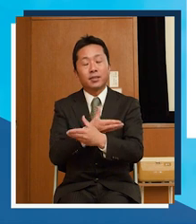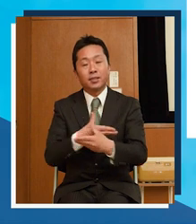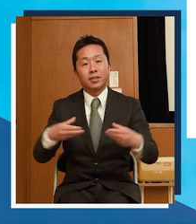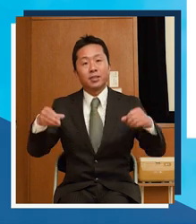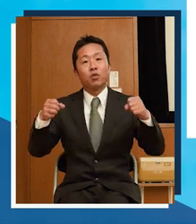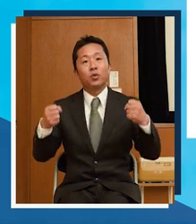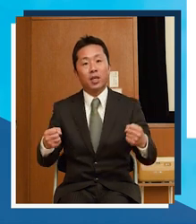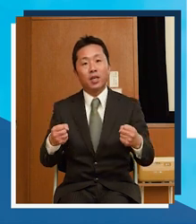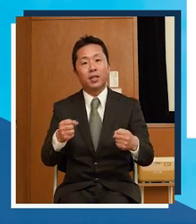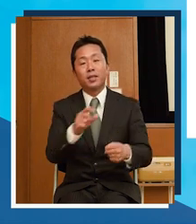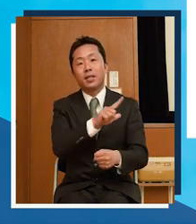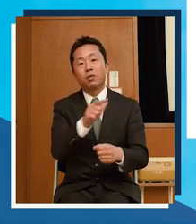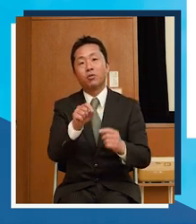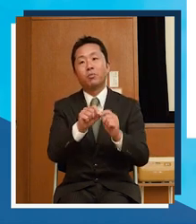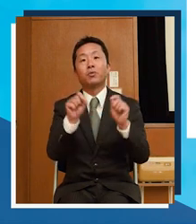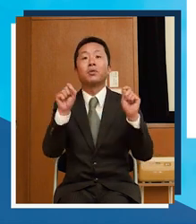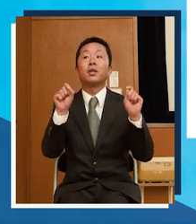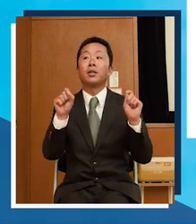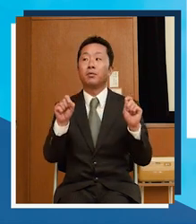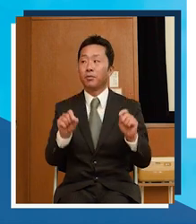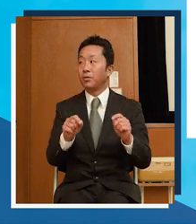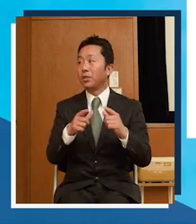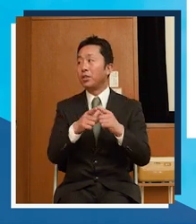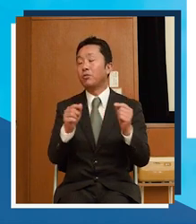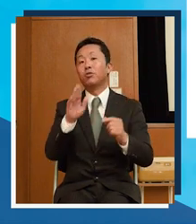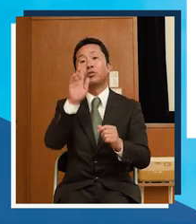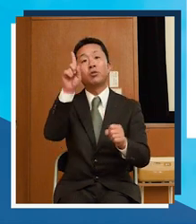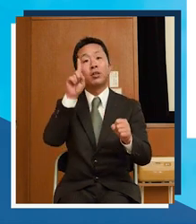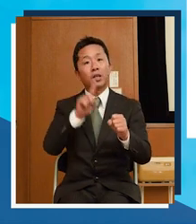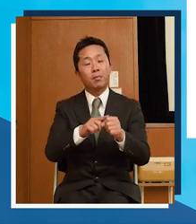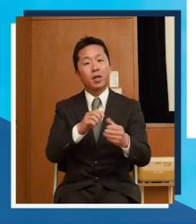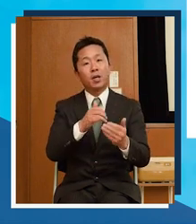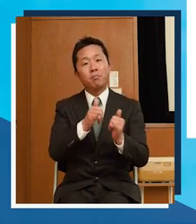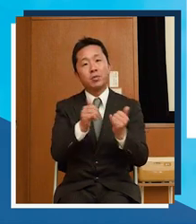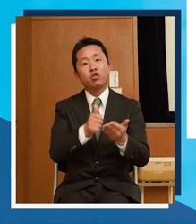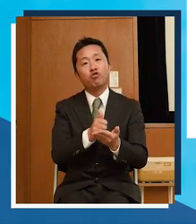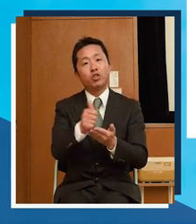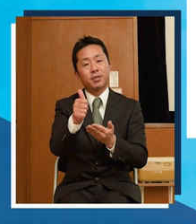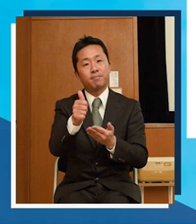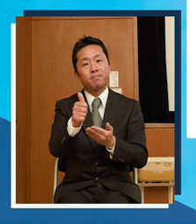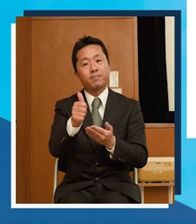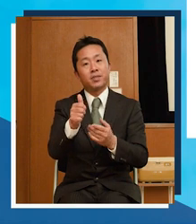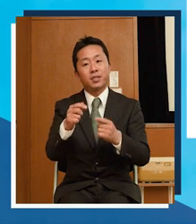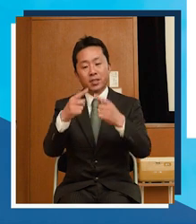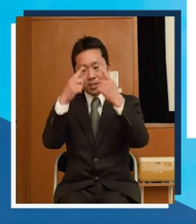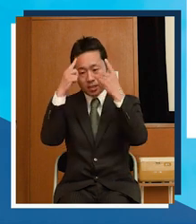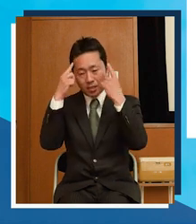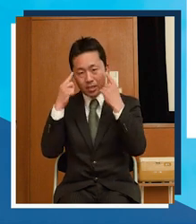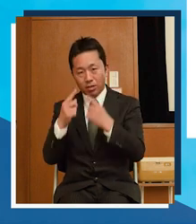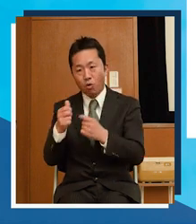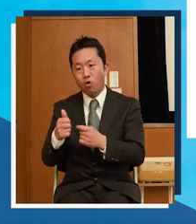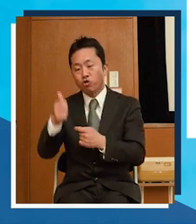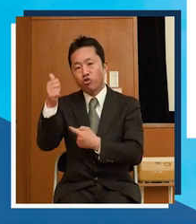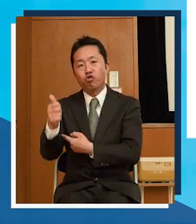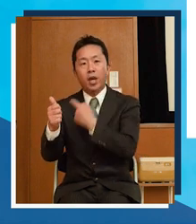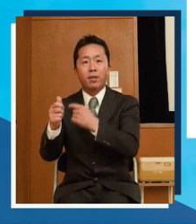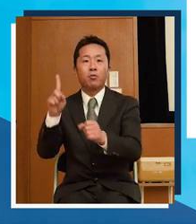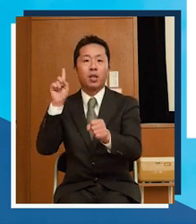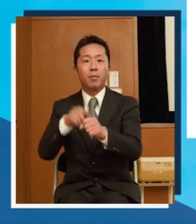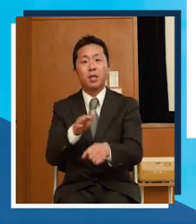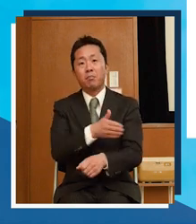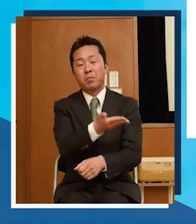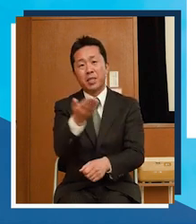てえ日本の将来のために日本の民主主義やえ地方自治体の地域試験のためにみんなで